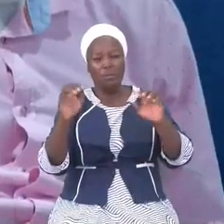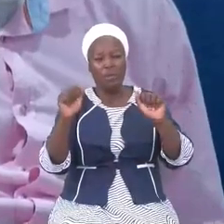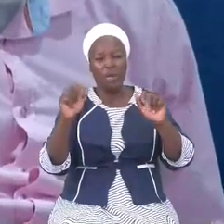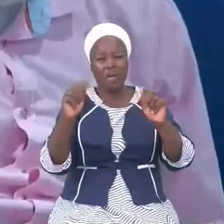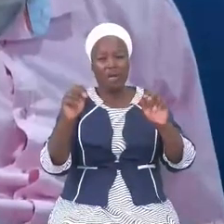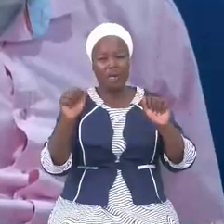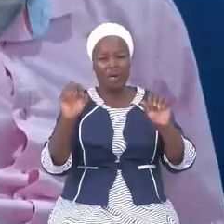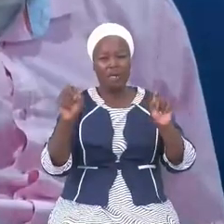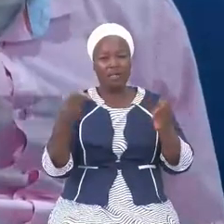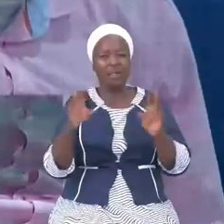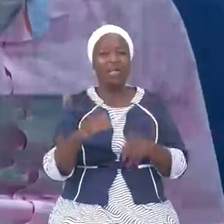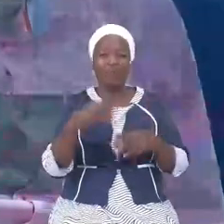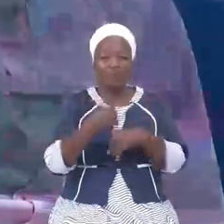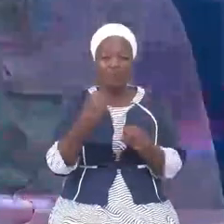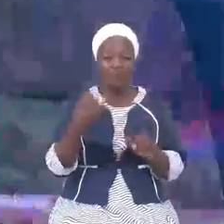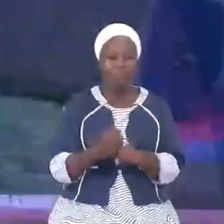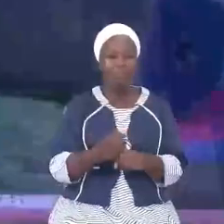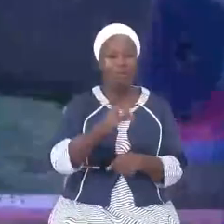2 Chroniques 33, 9.